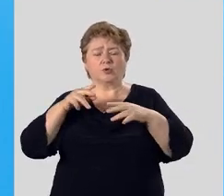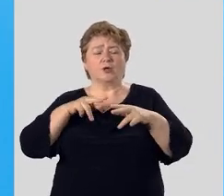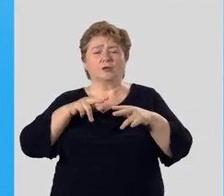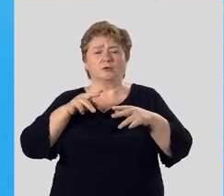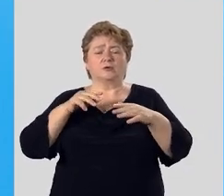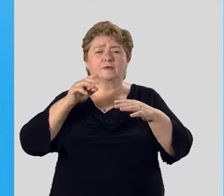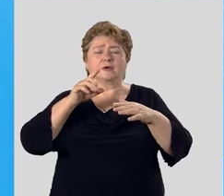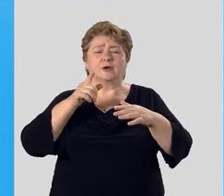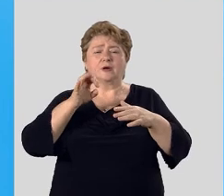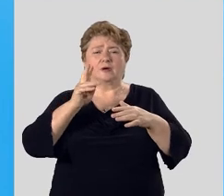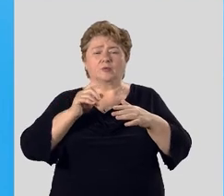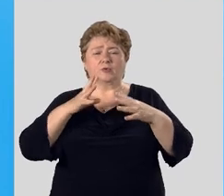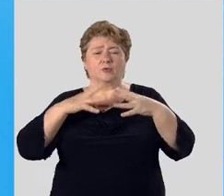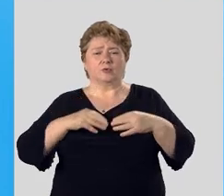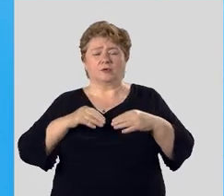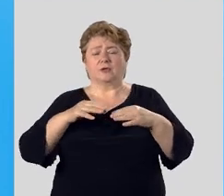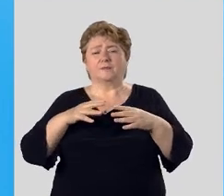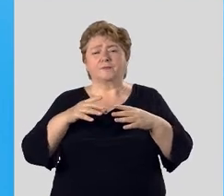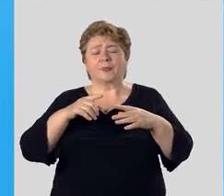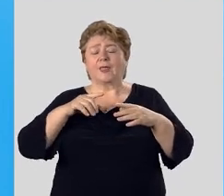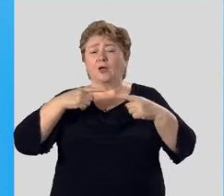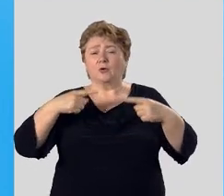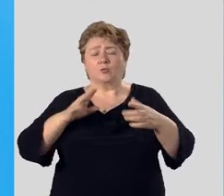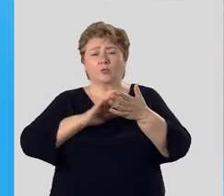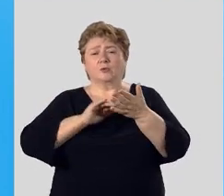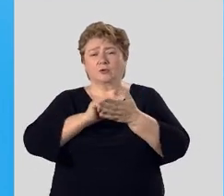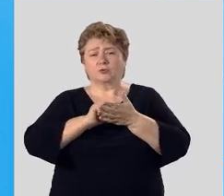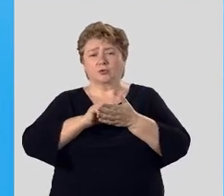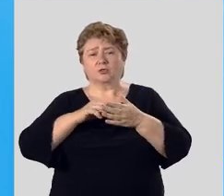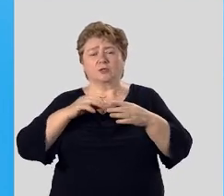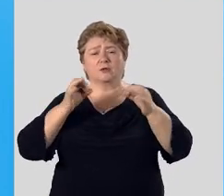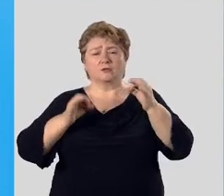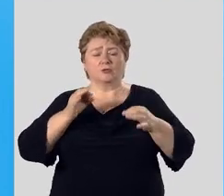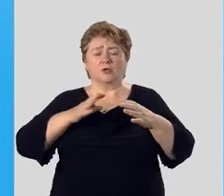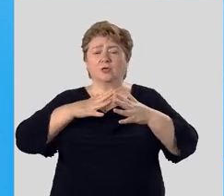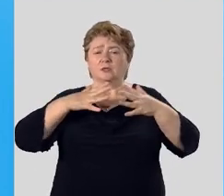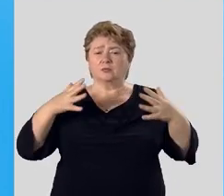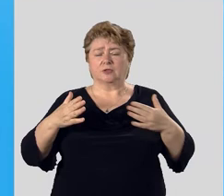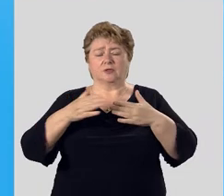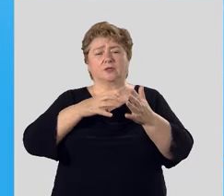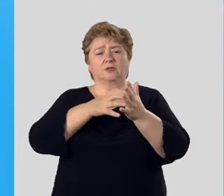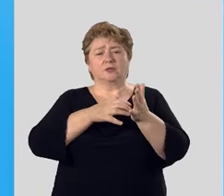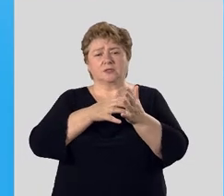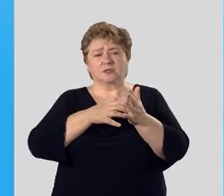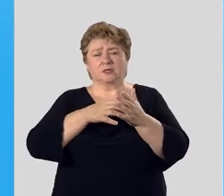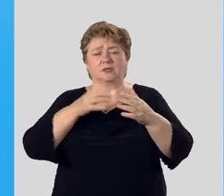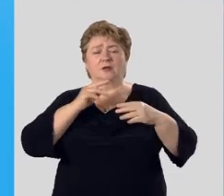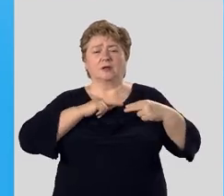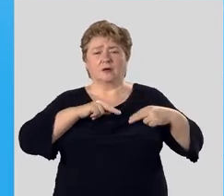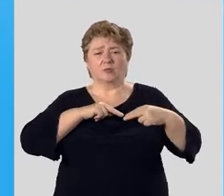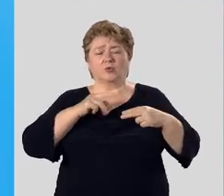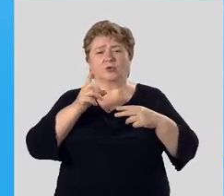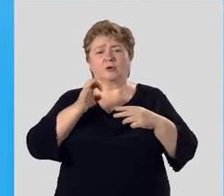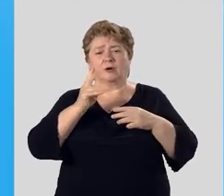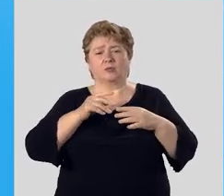ее гормоном органа. Любые отклонения от нормы, как избыток, так и недостаток выработки